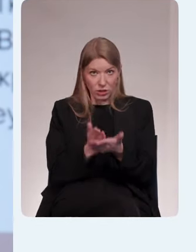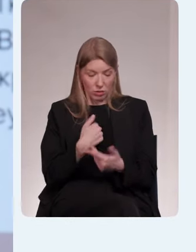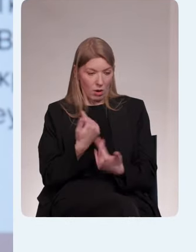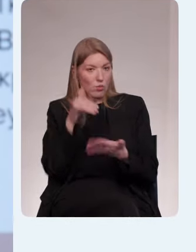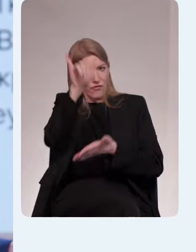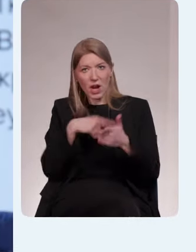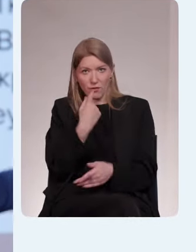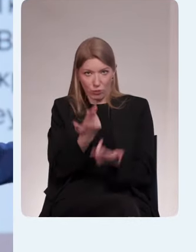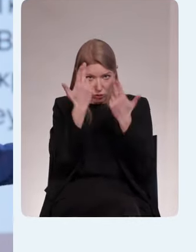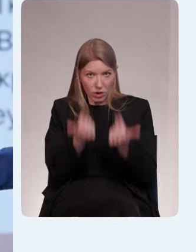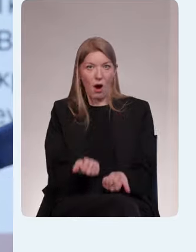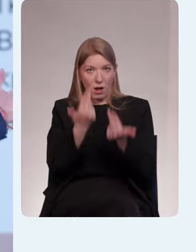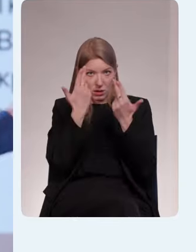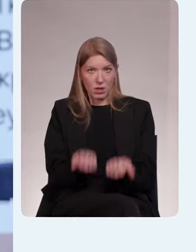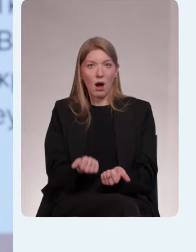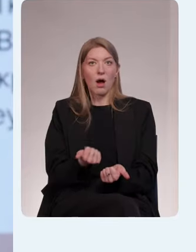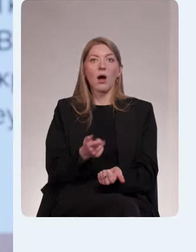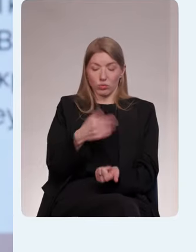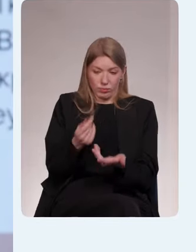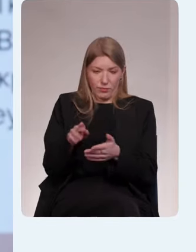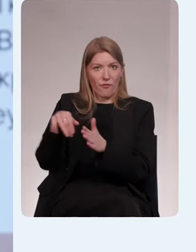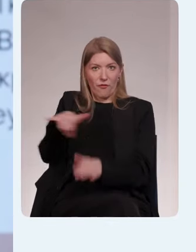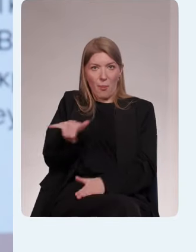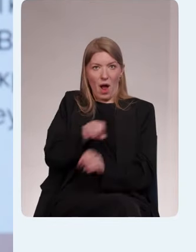в чемодане, который я сдала в багаж.